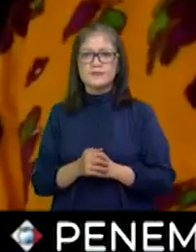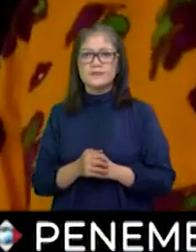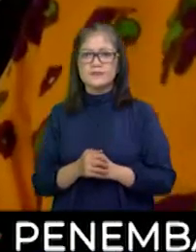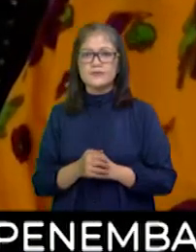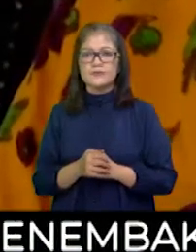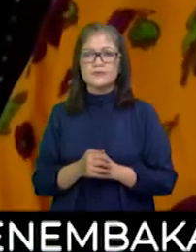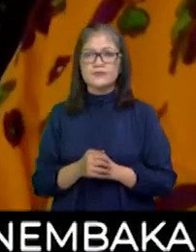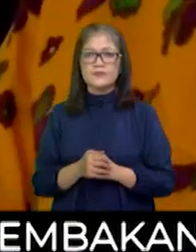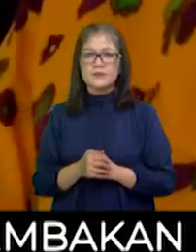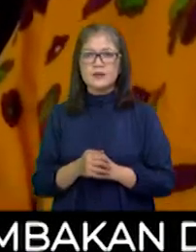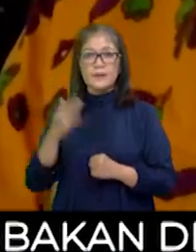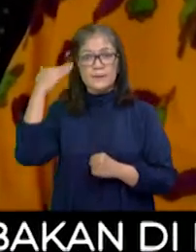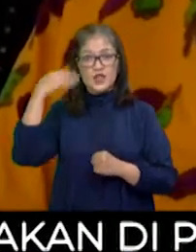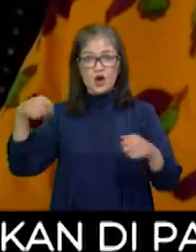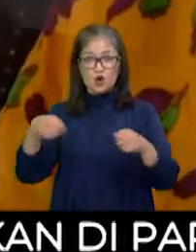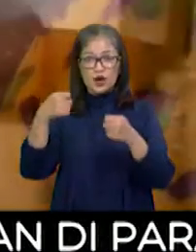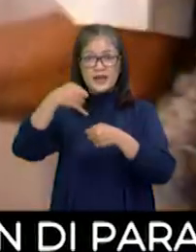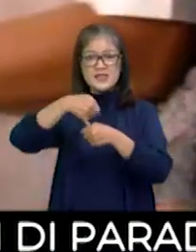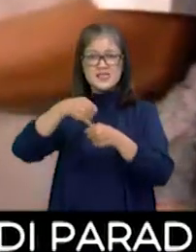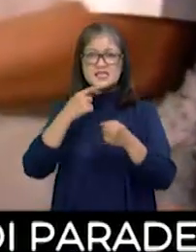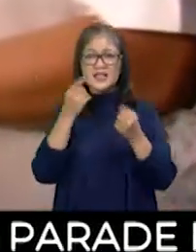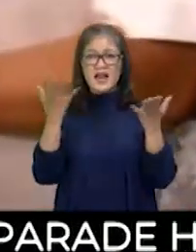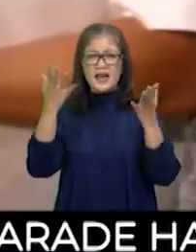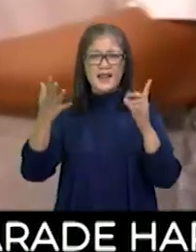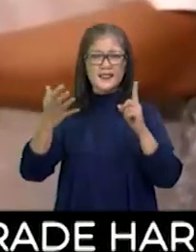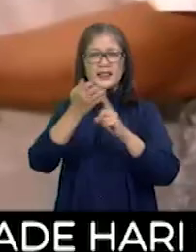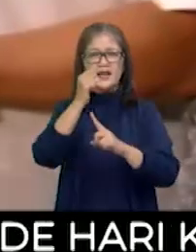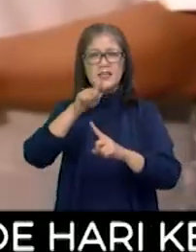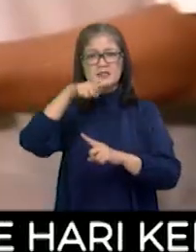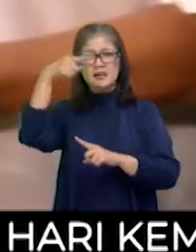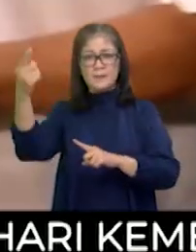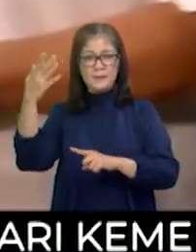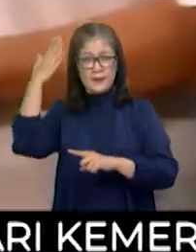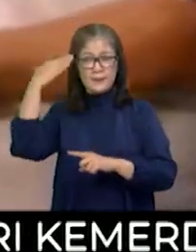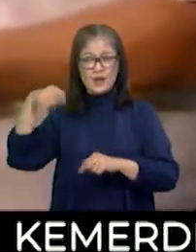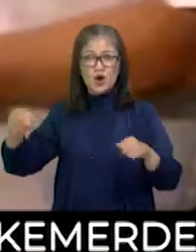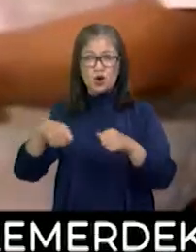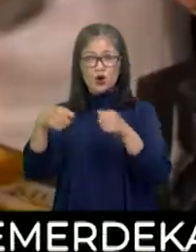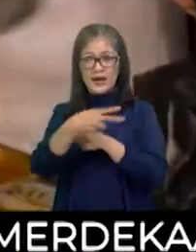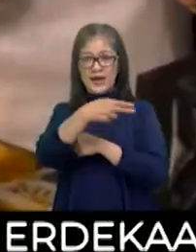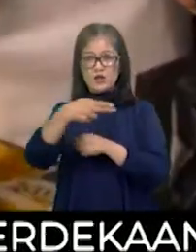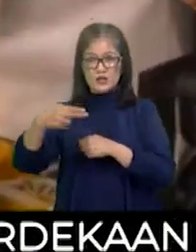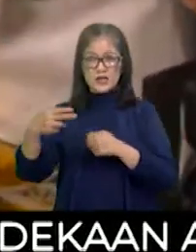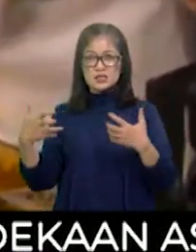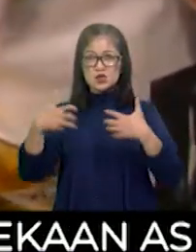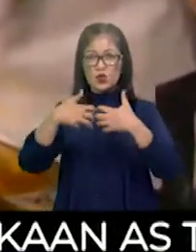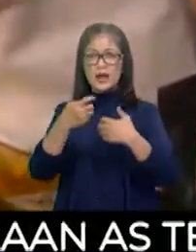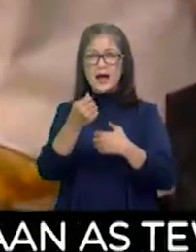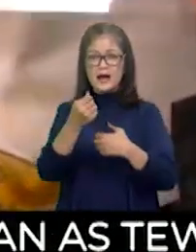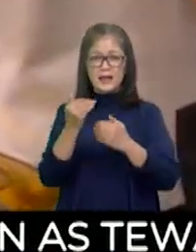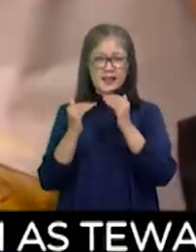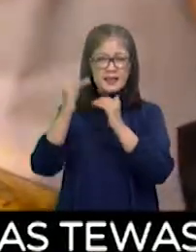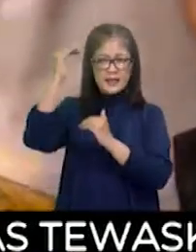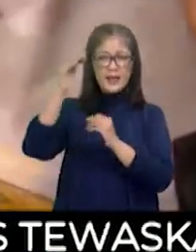ini ditargetkan mempercepat upaya menekan harga minyak goreng di Indonesia sesuai harga eceran tertinggi atau het yakni